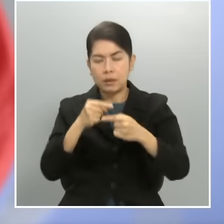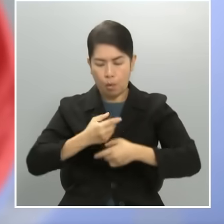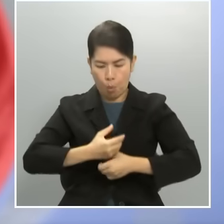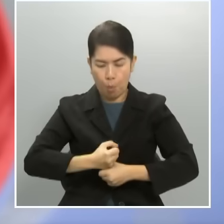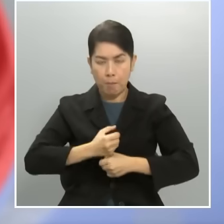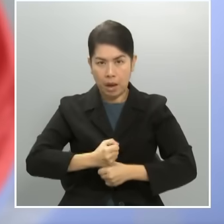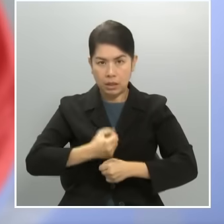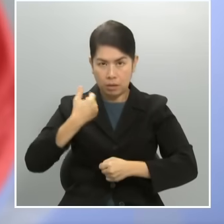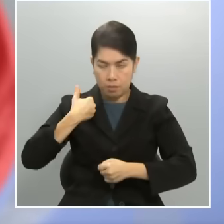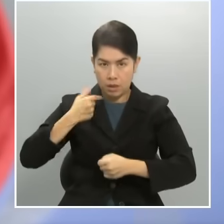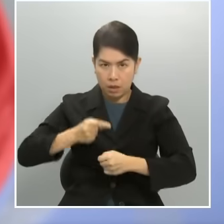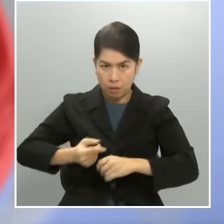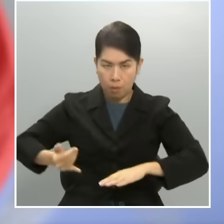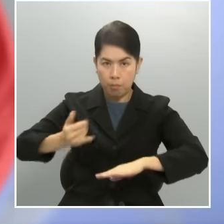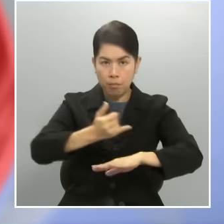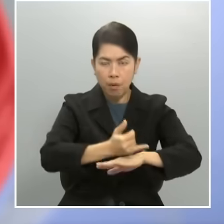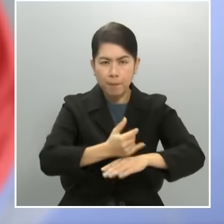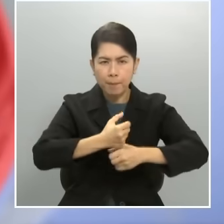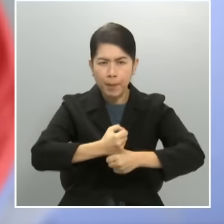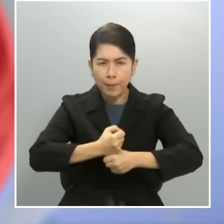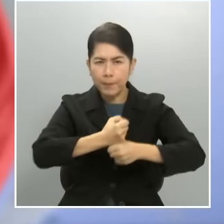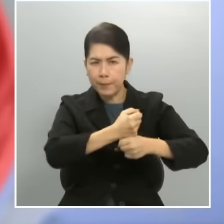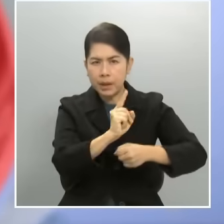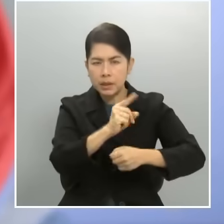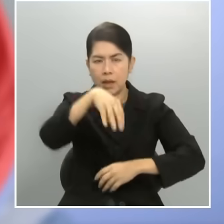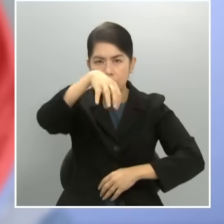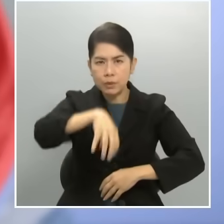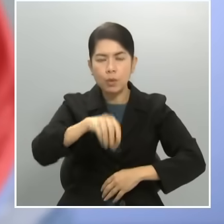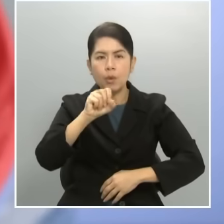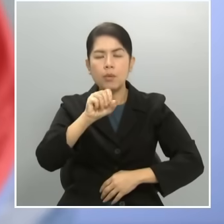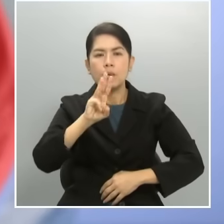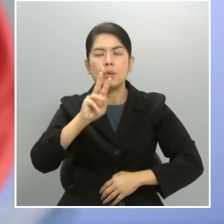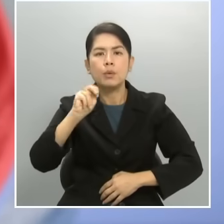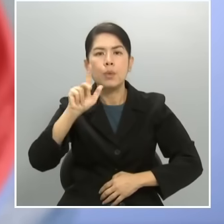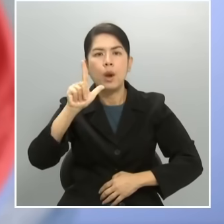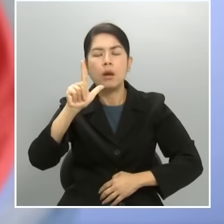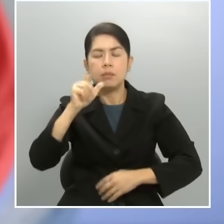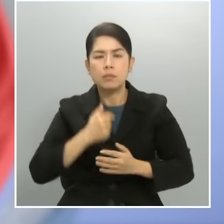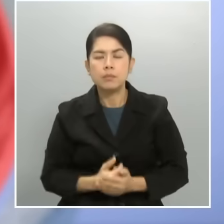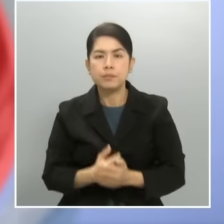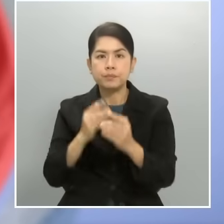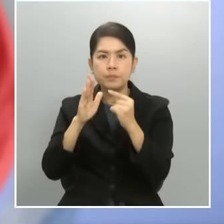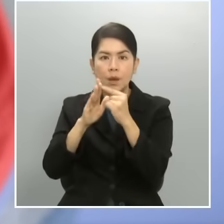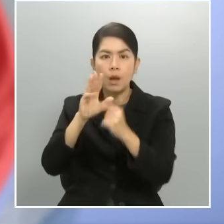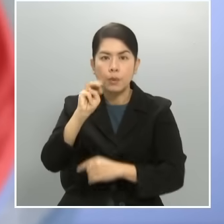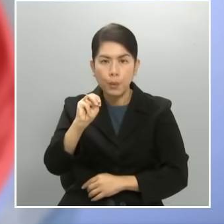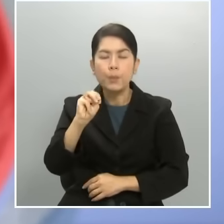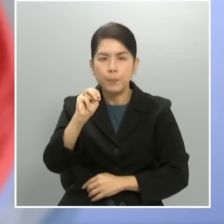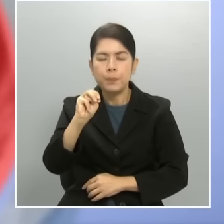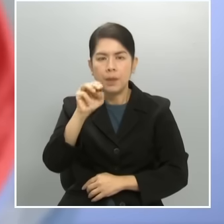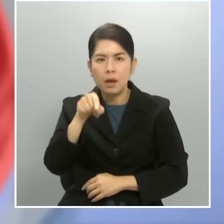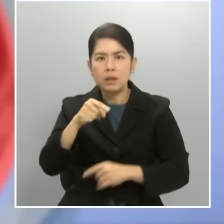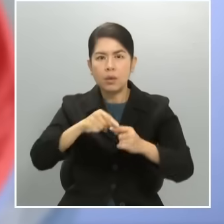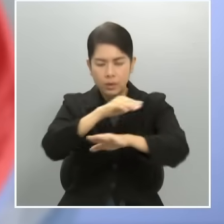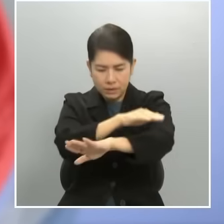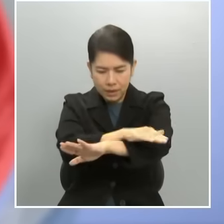ที่อดีตเอ่อสวนลุมไนท์บาซาเนี่ยนะฮะตรงจุดนี้ครับอยู่ตรงแยกรัชดาลาดพร้าวเนี่ย